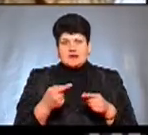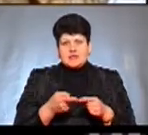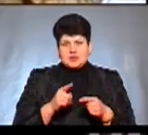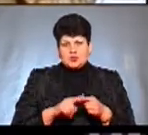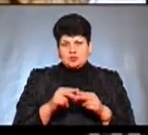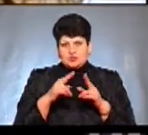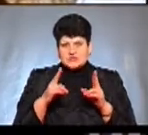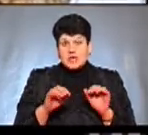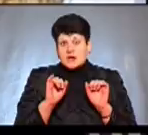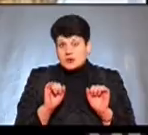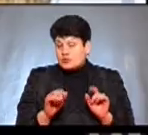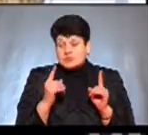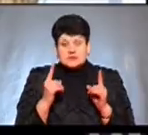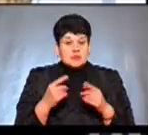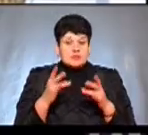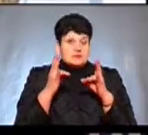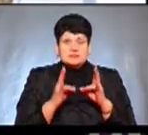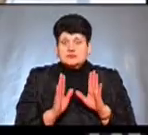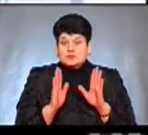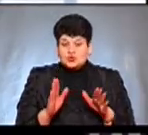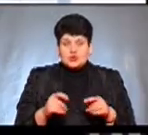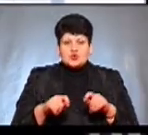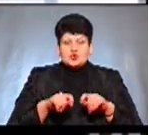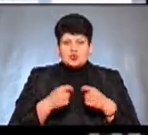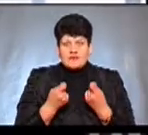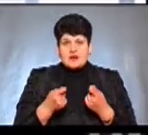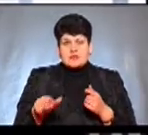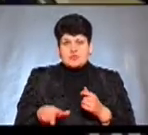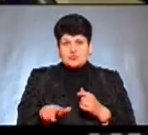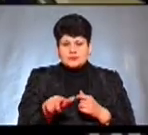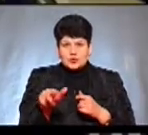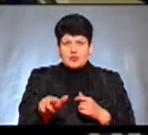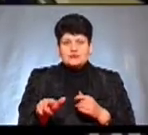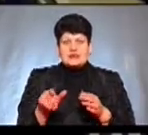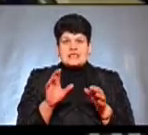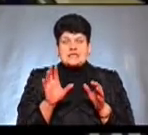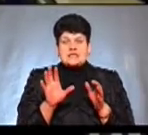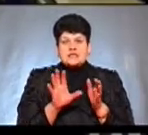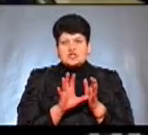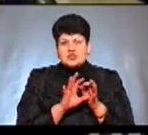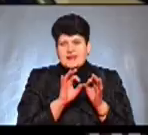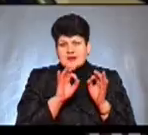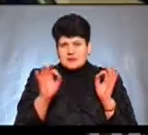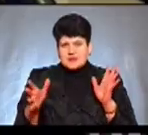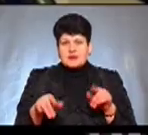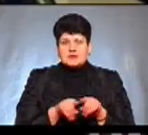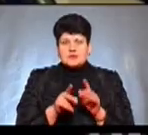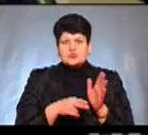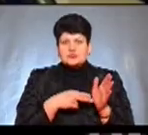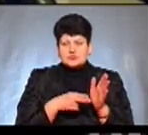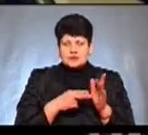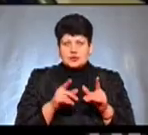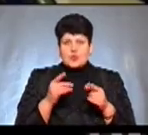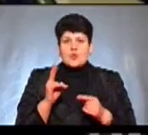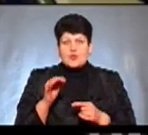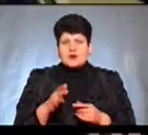може спричинити техногенну аварію з руйнуванням шляхопроводу, інженерних мереж, прокладених по ньому, а також залізничної колії. Несе загрозу